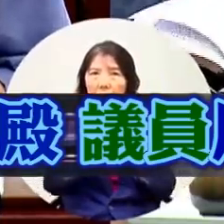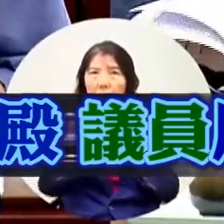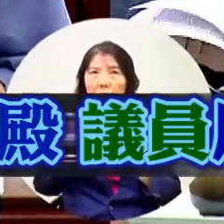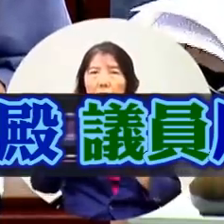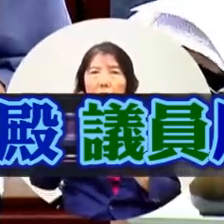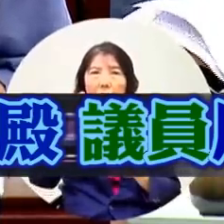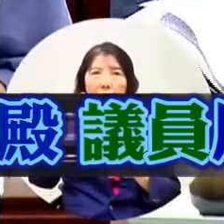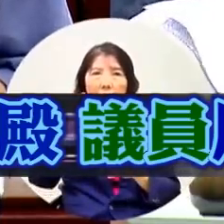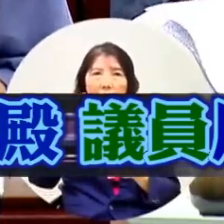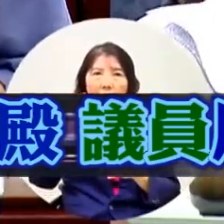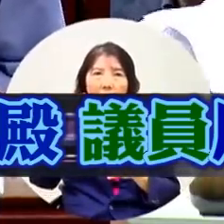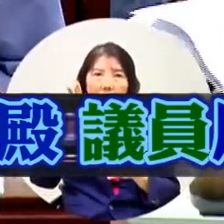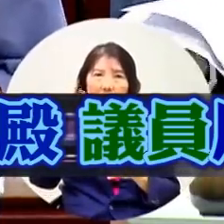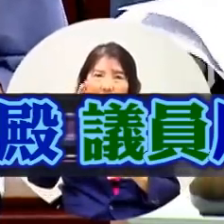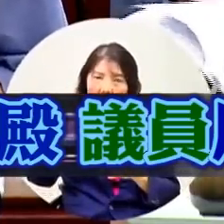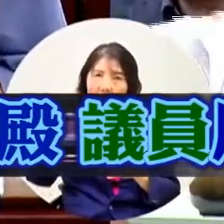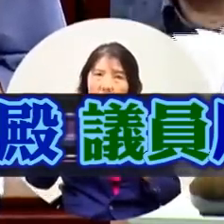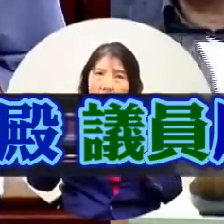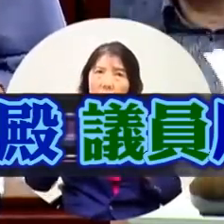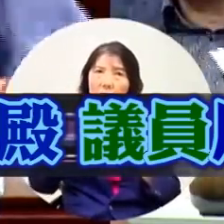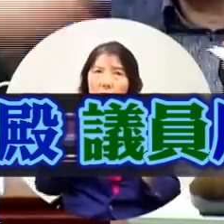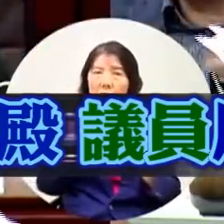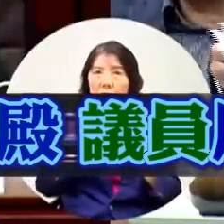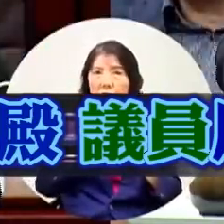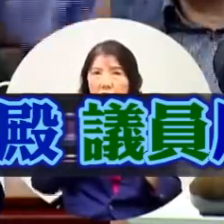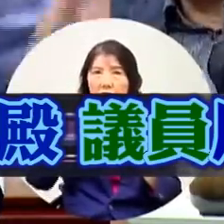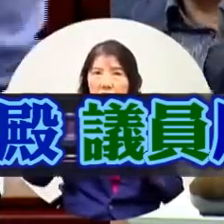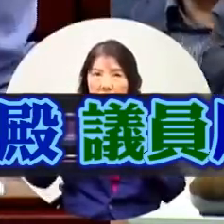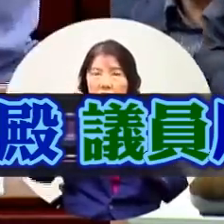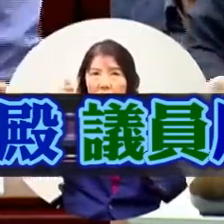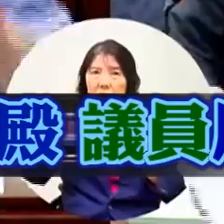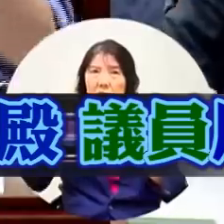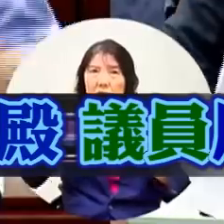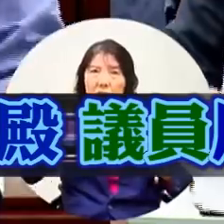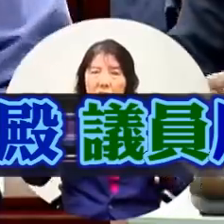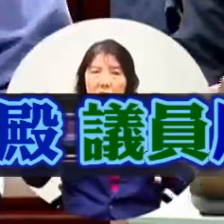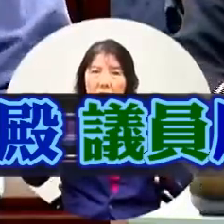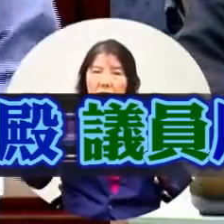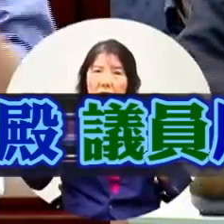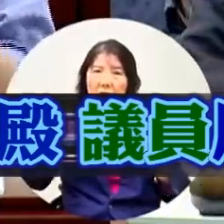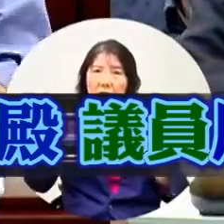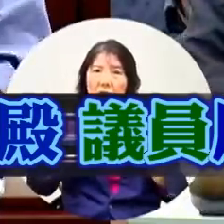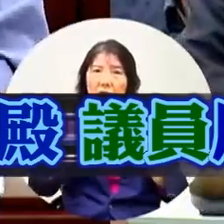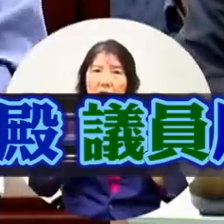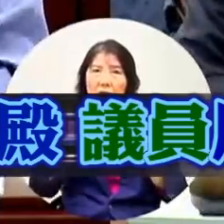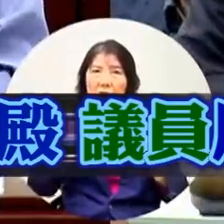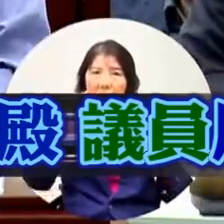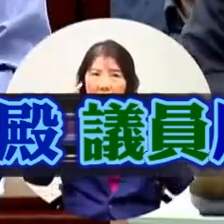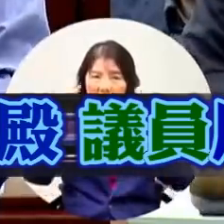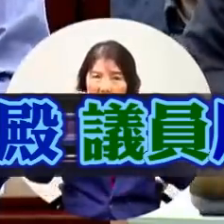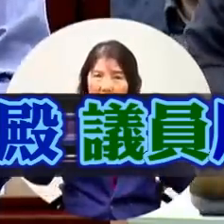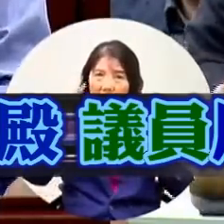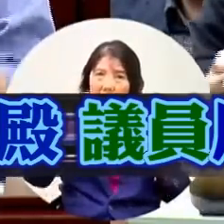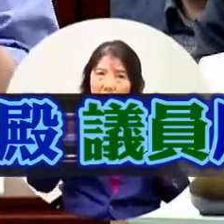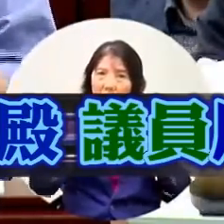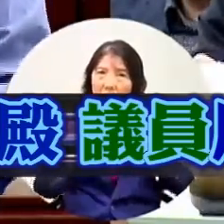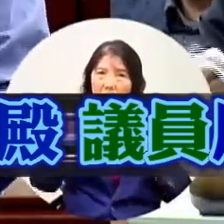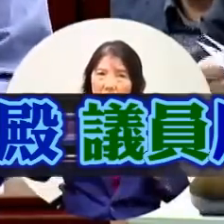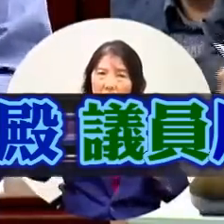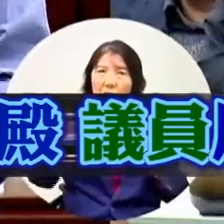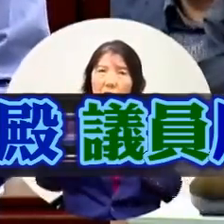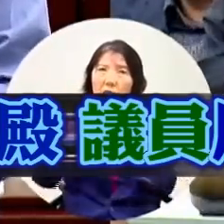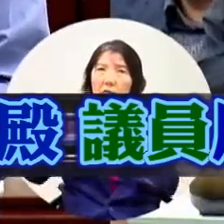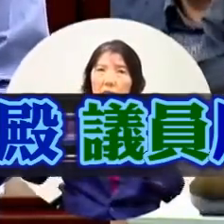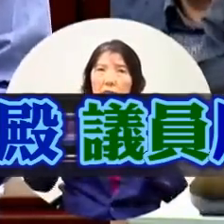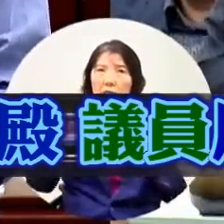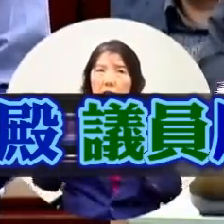魔术师哎。我怎么可能带了四个月市长把高雄人变500万？那是魔术师的工作。但是自由经济贸易区真的